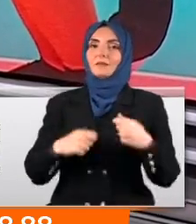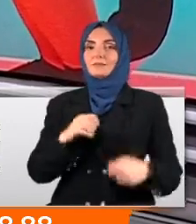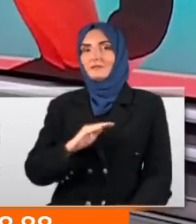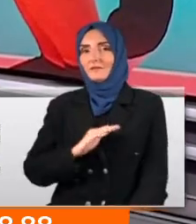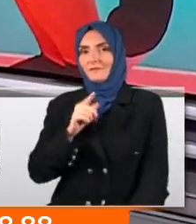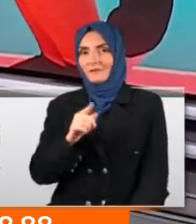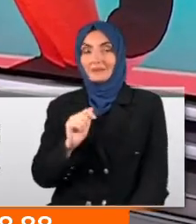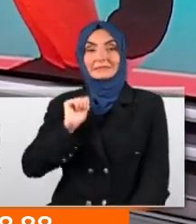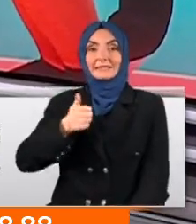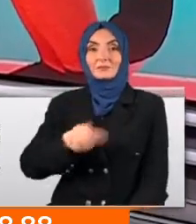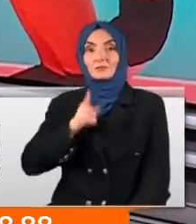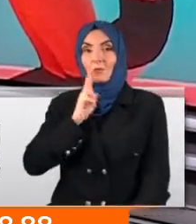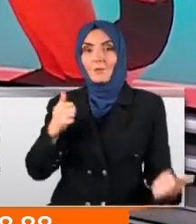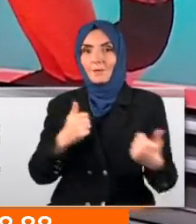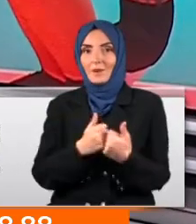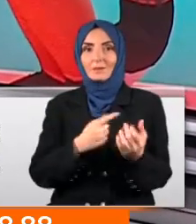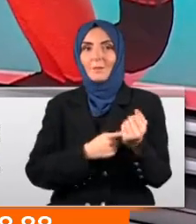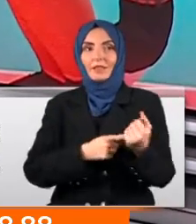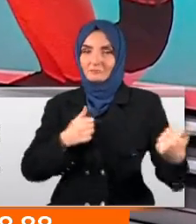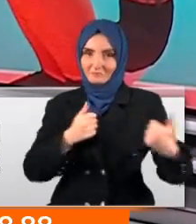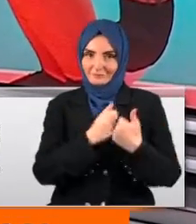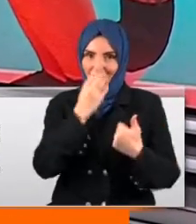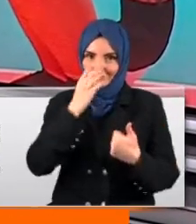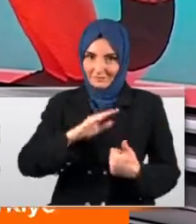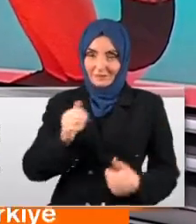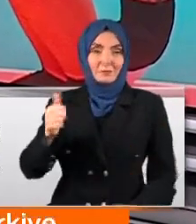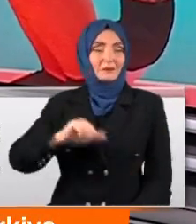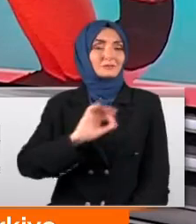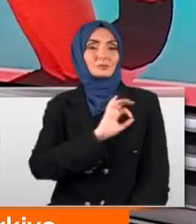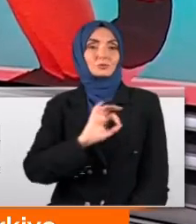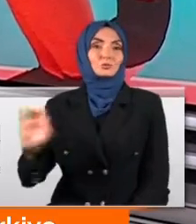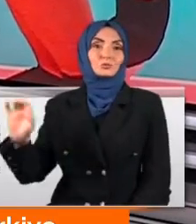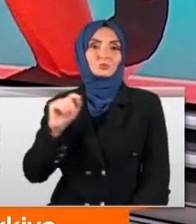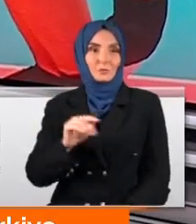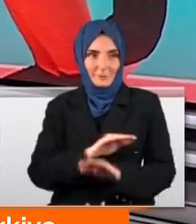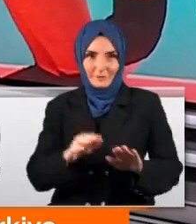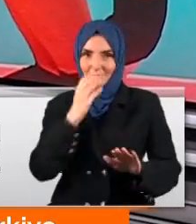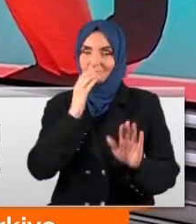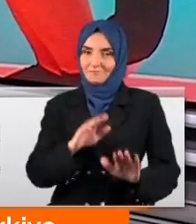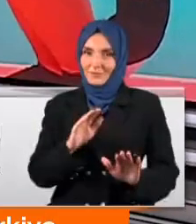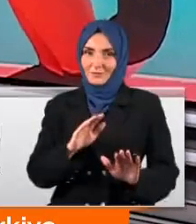karşılaşacak. Millilerimizin seriyi namağlup tamamlayacaklarına inancımız tam. Kalbimizde